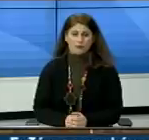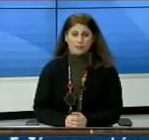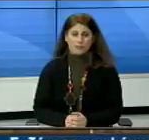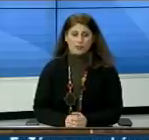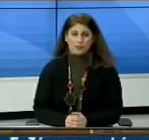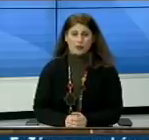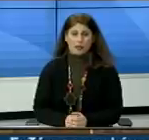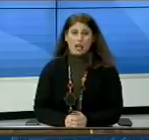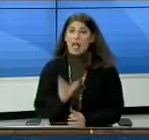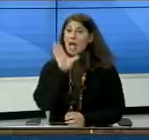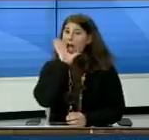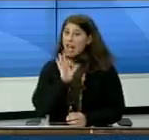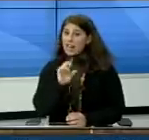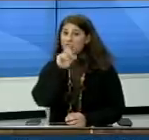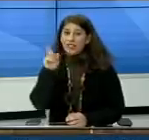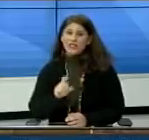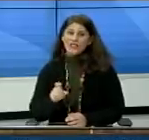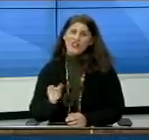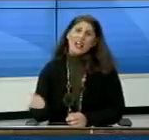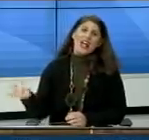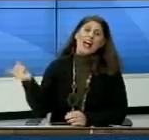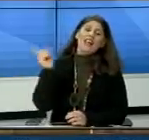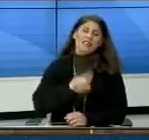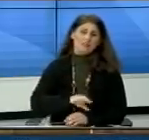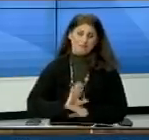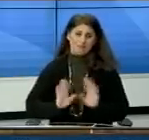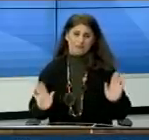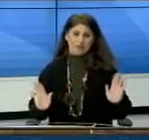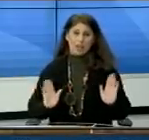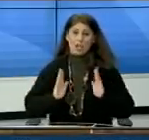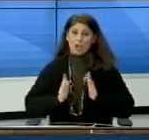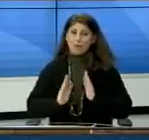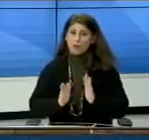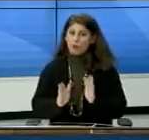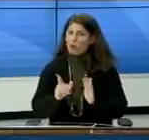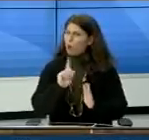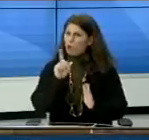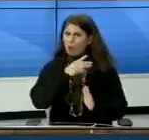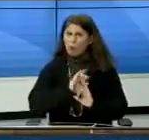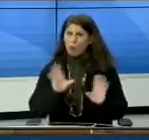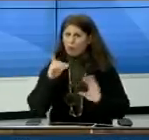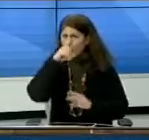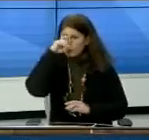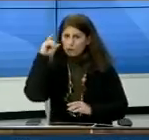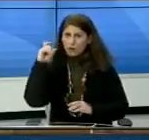Η αληθινή ζωή όμως είναι αλλού. Προχωράει, όχι χωρίς δυσκολίες,